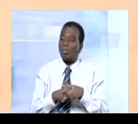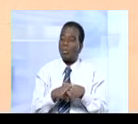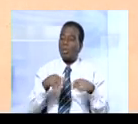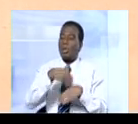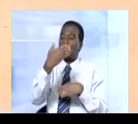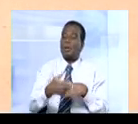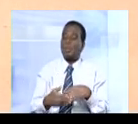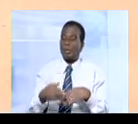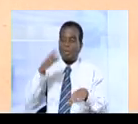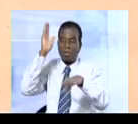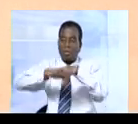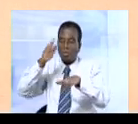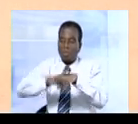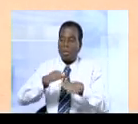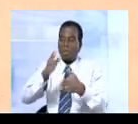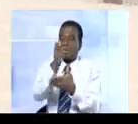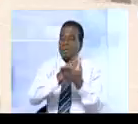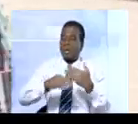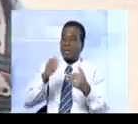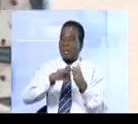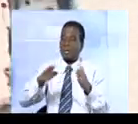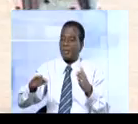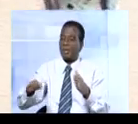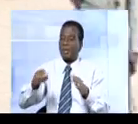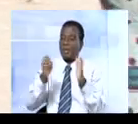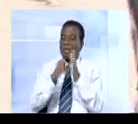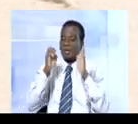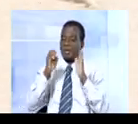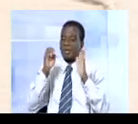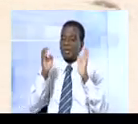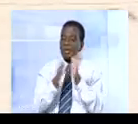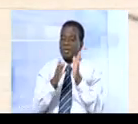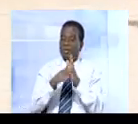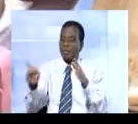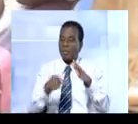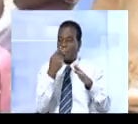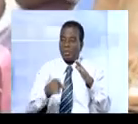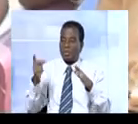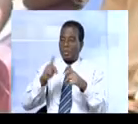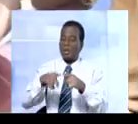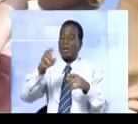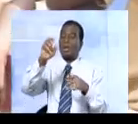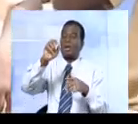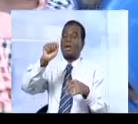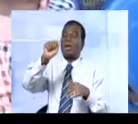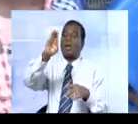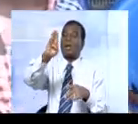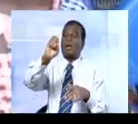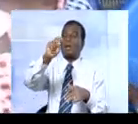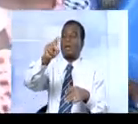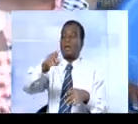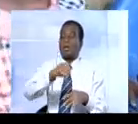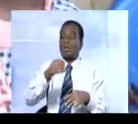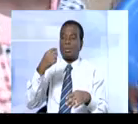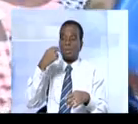Après dépistage, certains enfants des écoles primaires 1 et 2 d'Afalikro dans le département d'Abangourou ont été déclarés